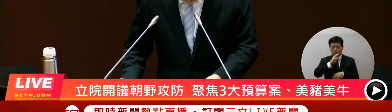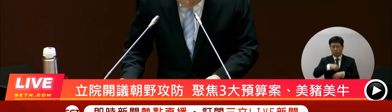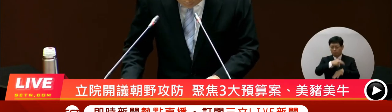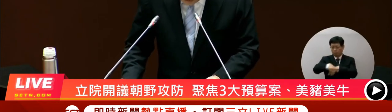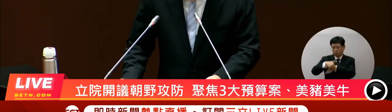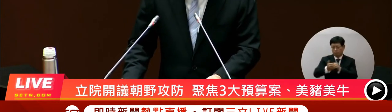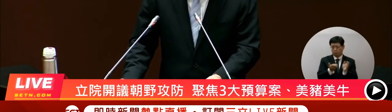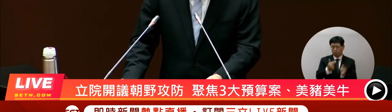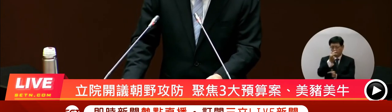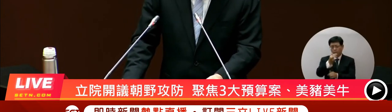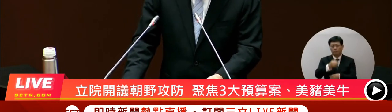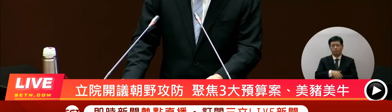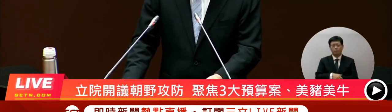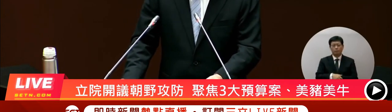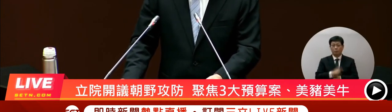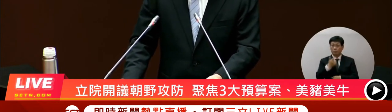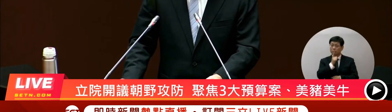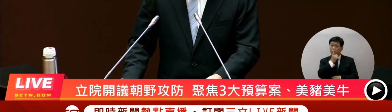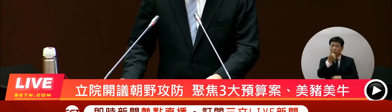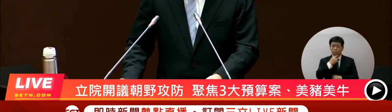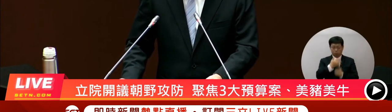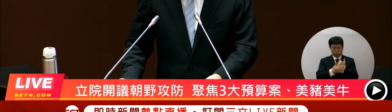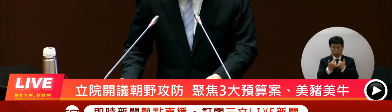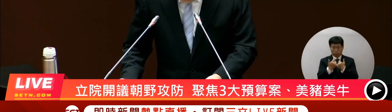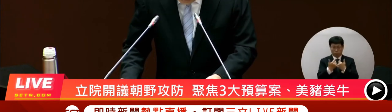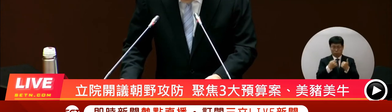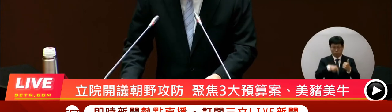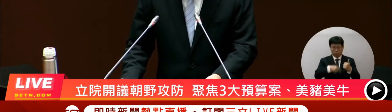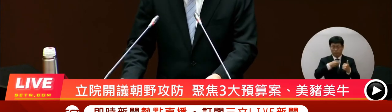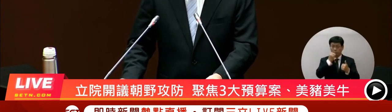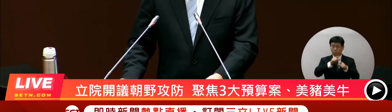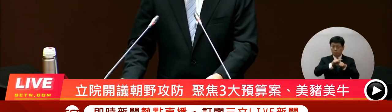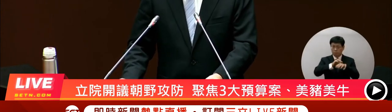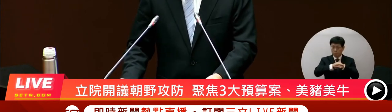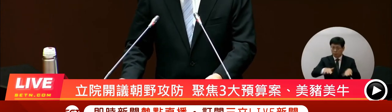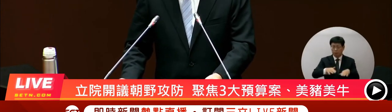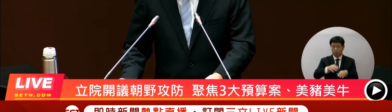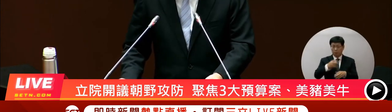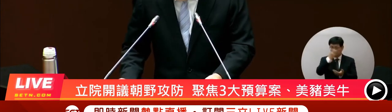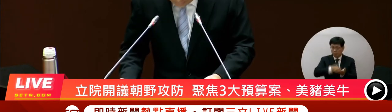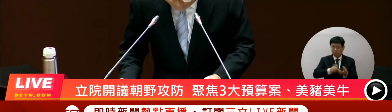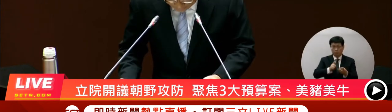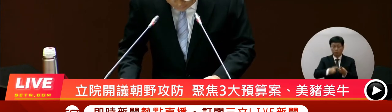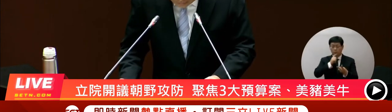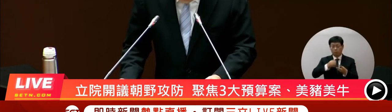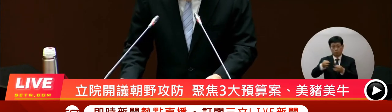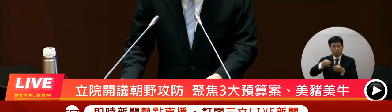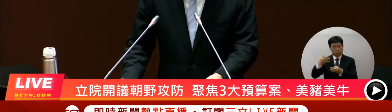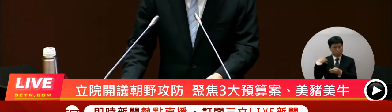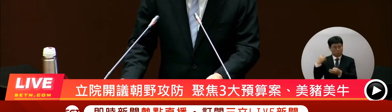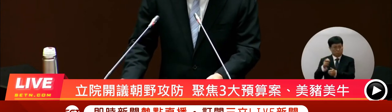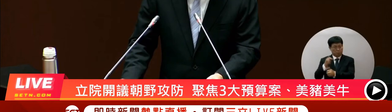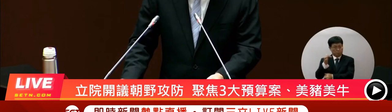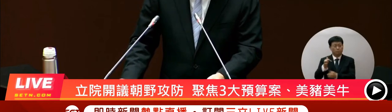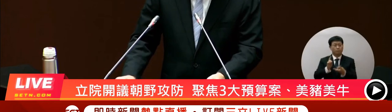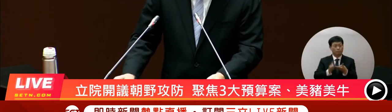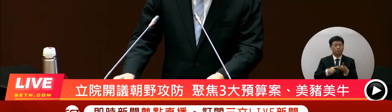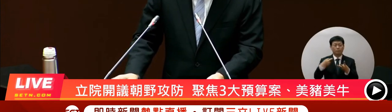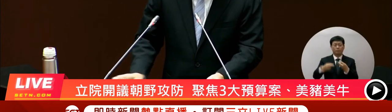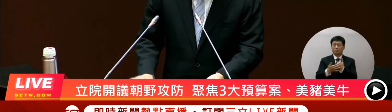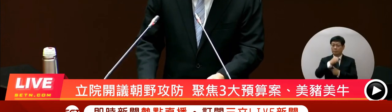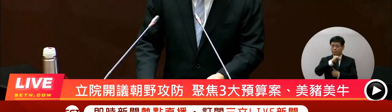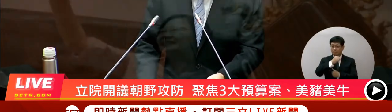准备，不只是要守住食安，更要顾好产业，还要让台湾